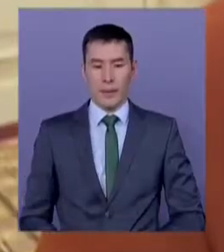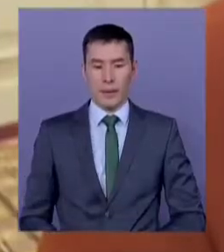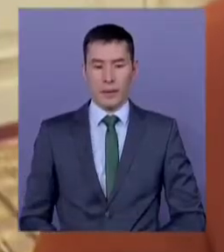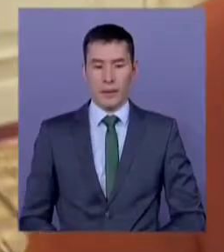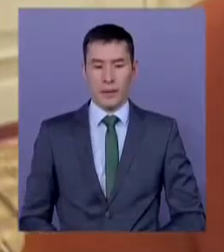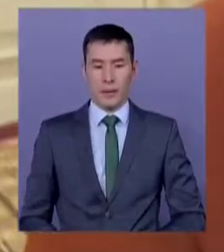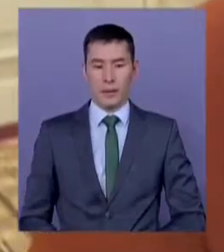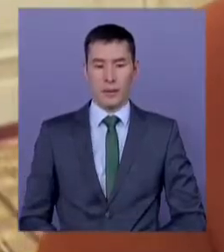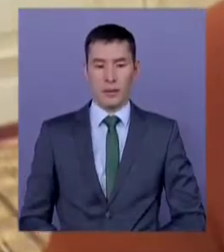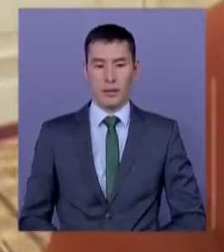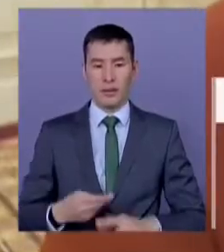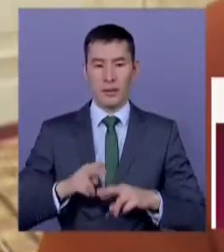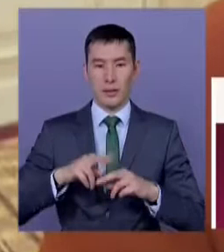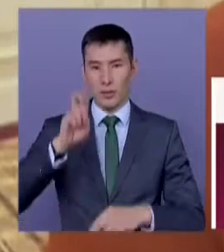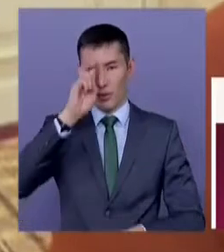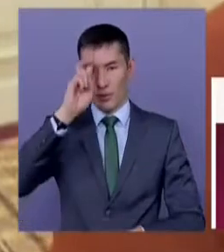Мемлекеттік дарын сыйлығына